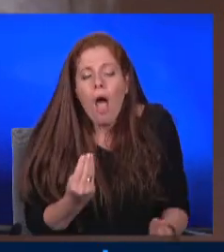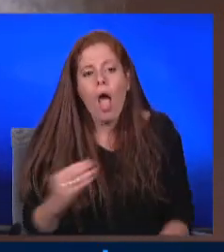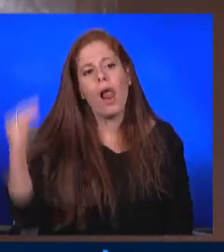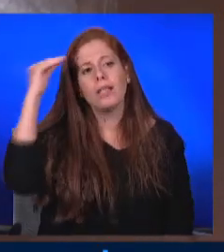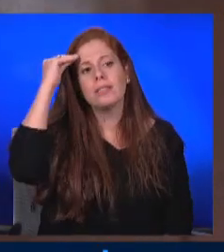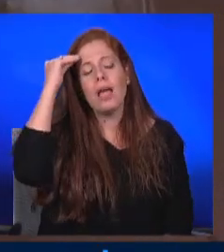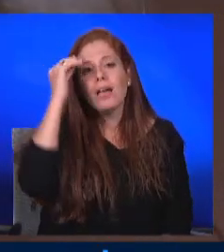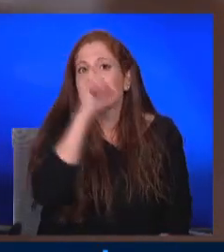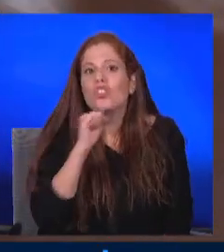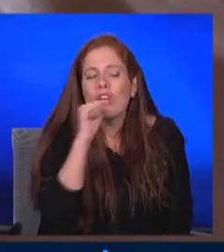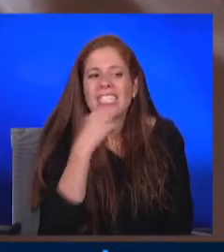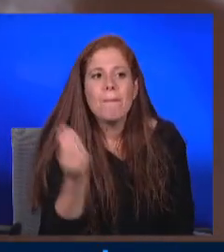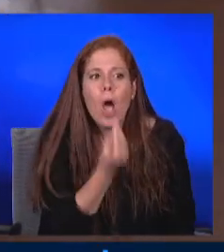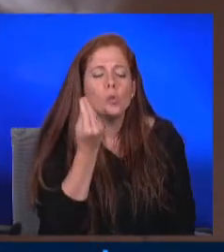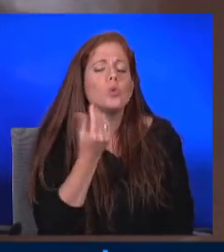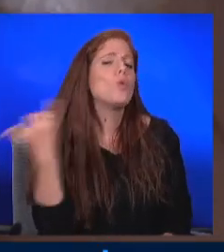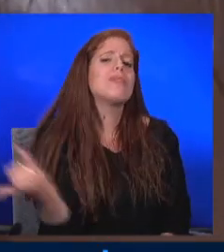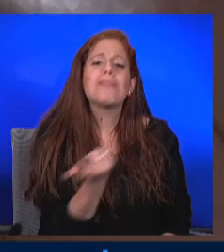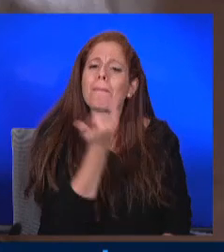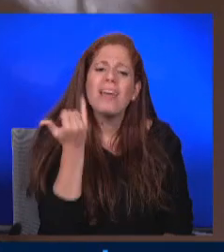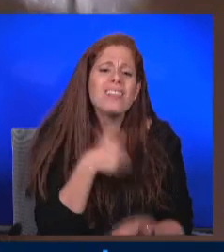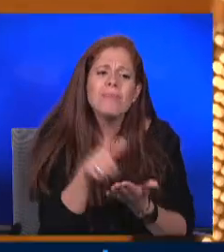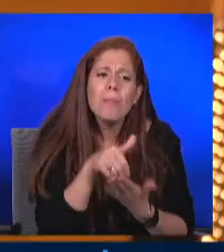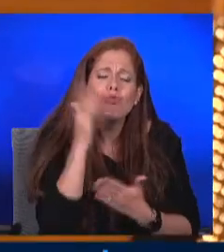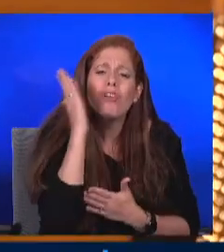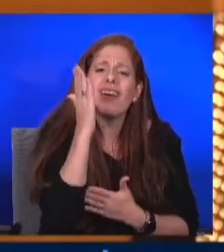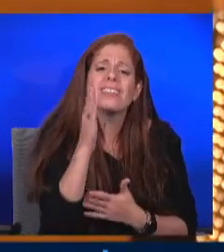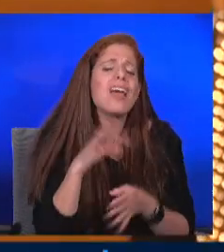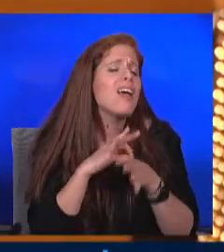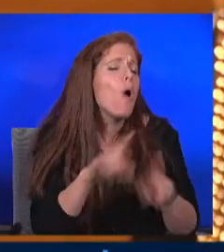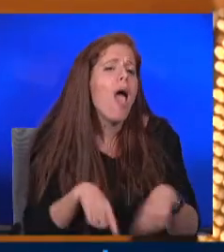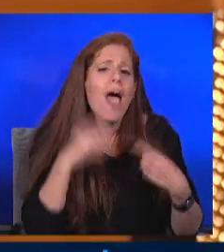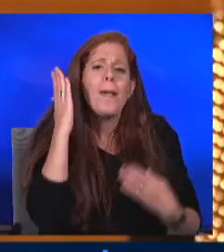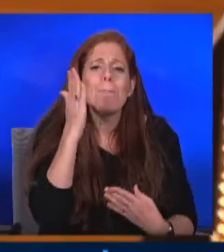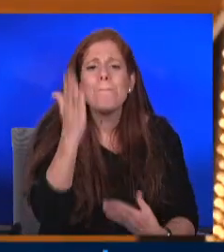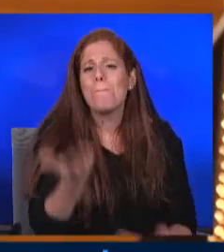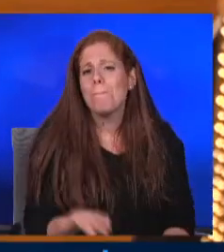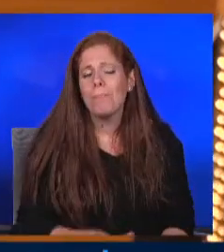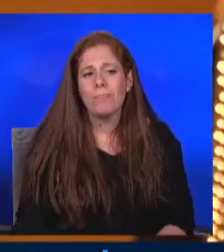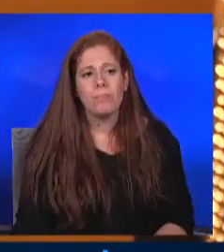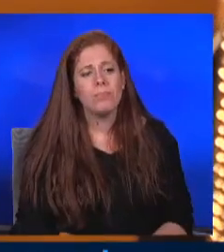זה שיר, זה משהו שהולך איתך תמיד, זה משהו שילווה אותי כל החיים. מתגעגעת.